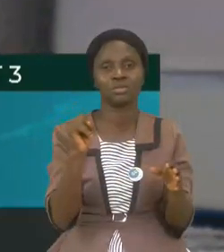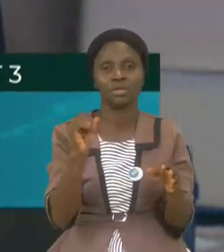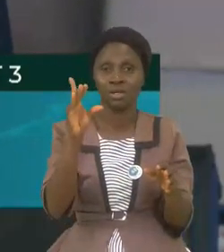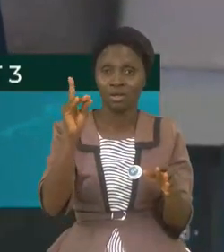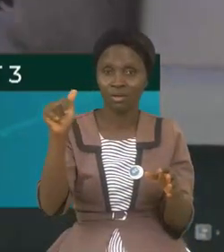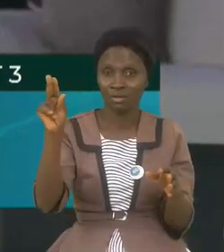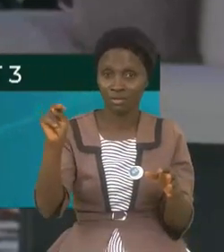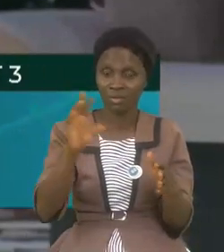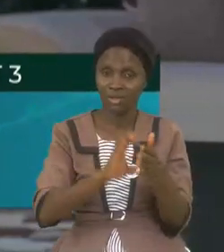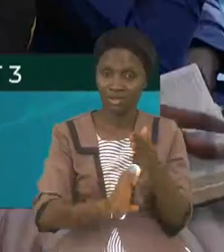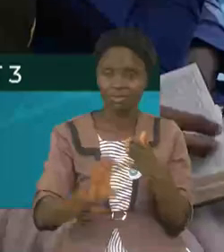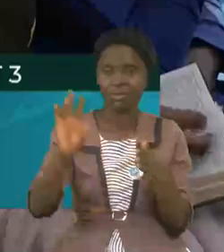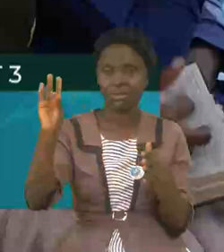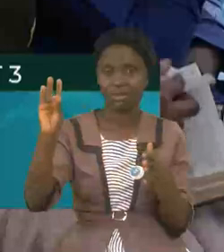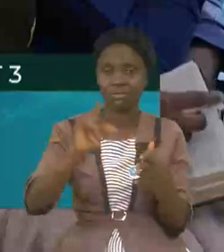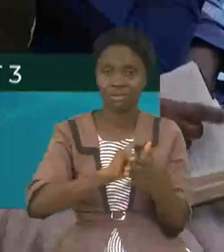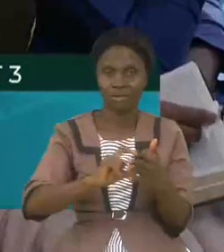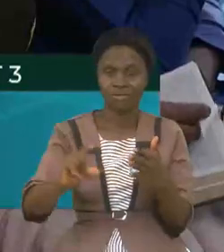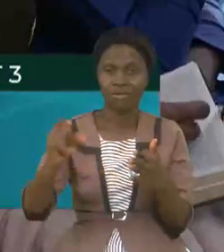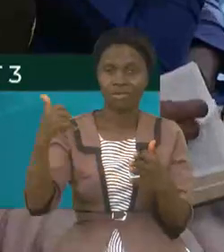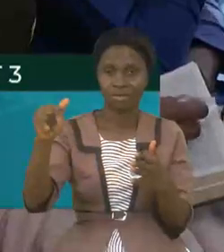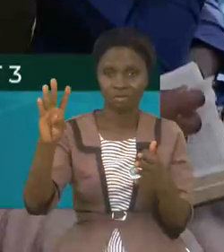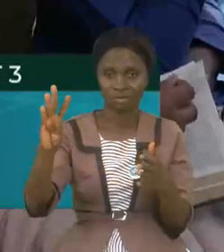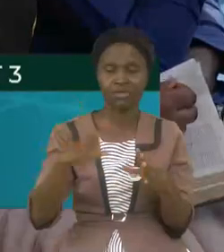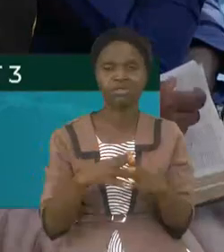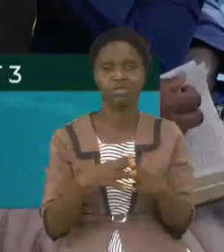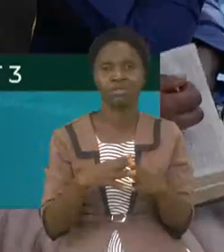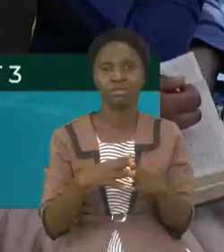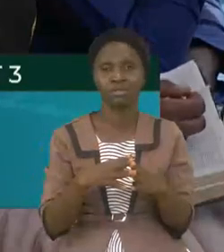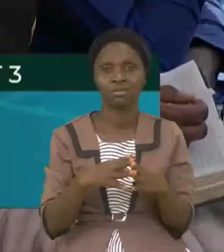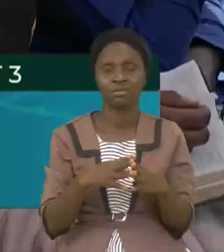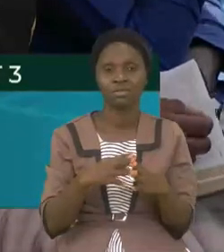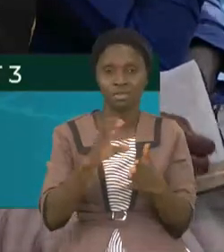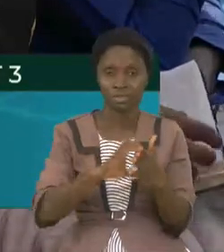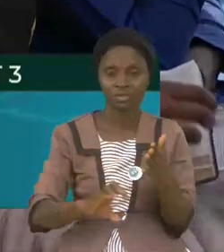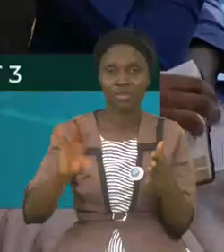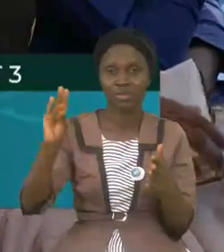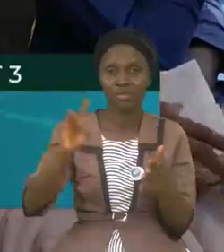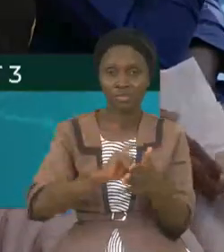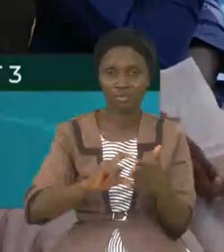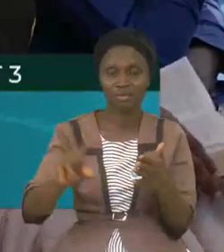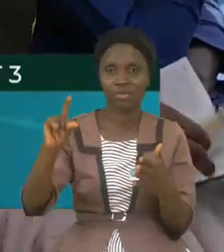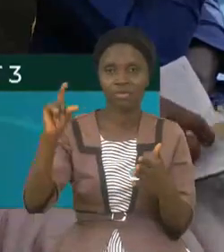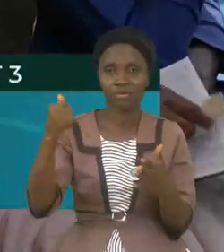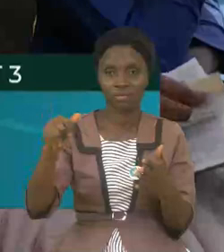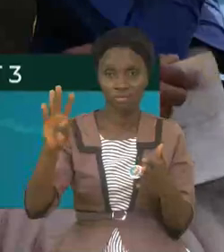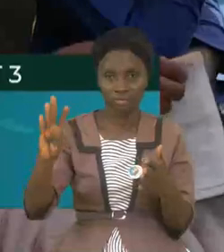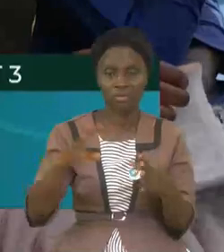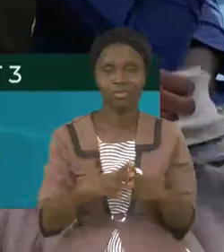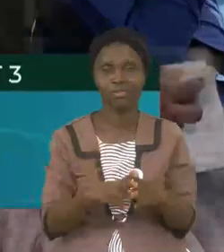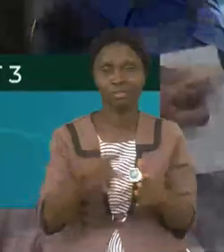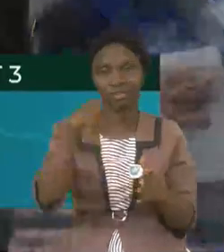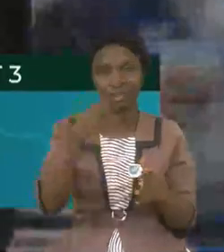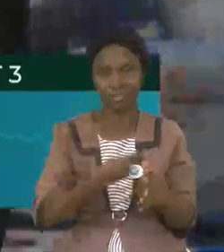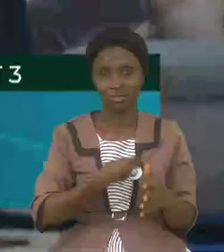est juste dans toutes ses voies et miséricordieux dans toutes ses voies. Daniel 7. Daniel chapitre